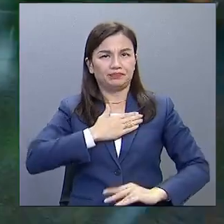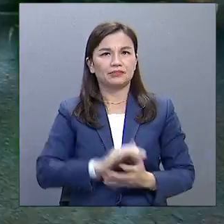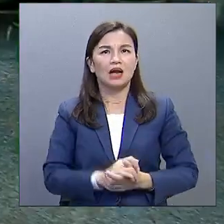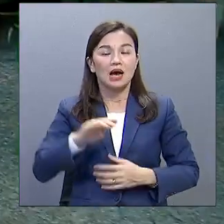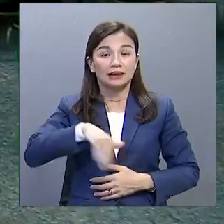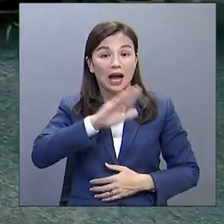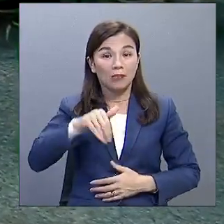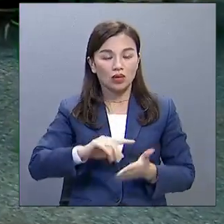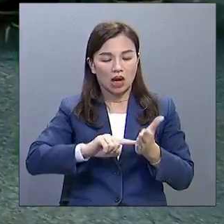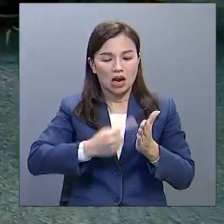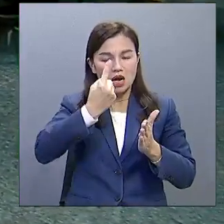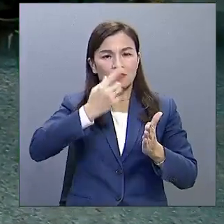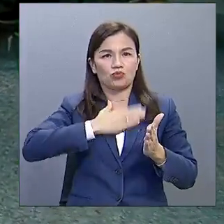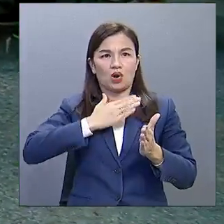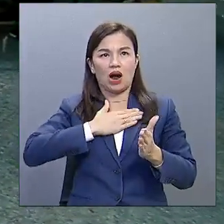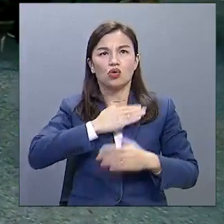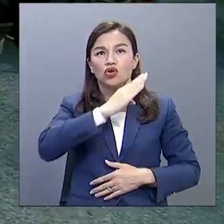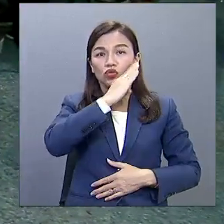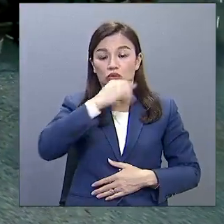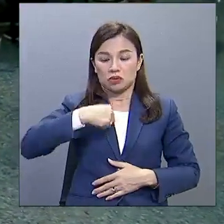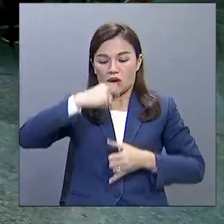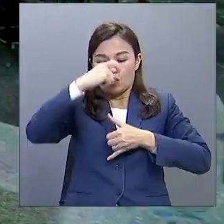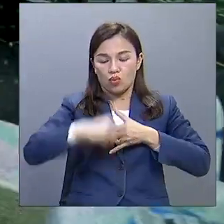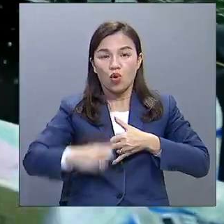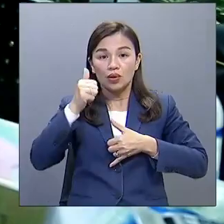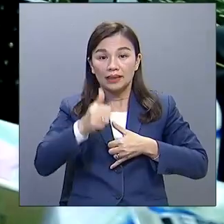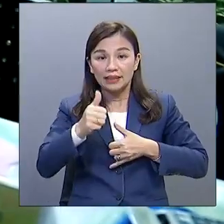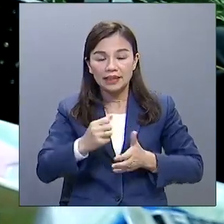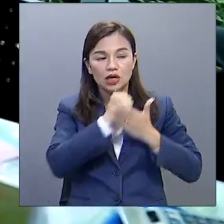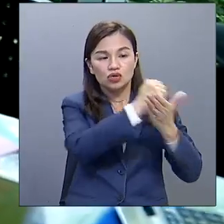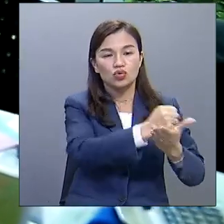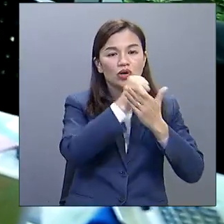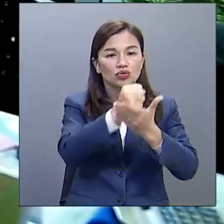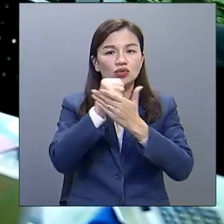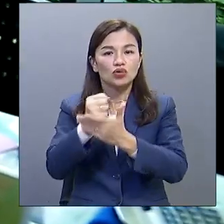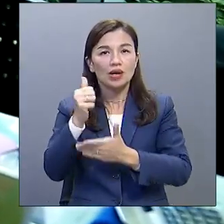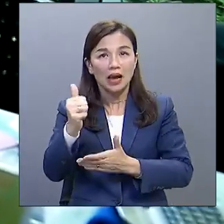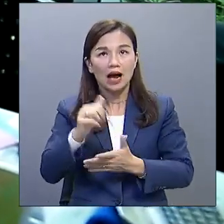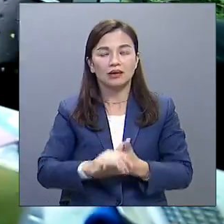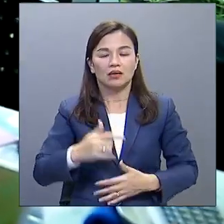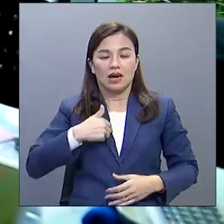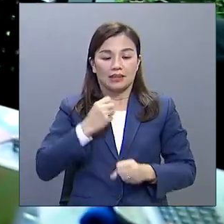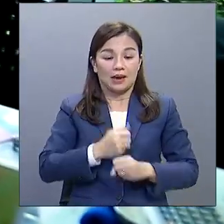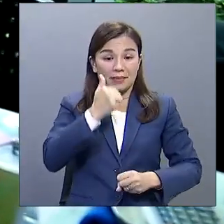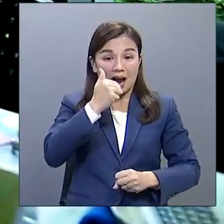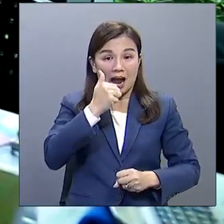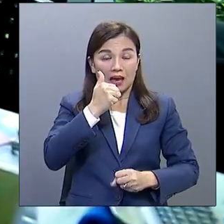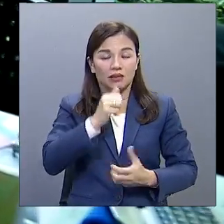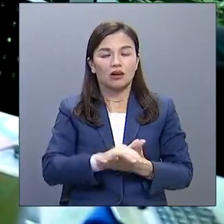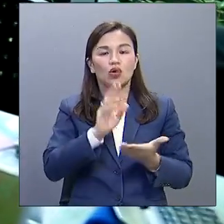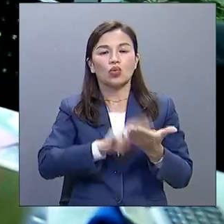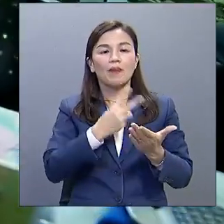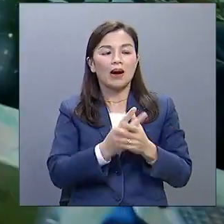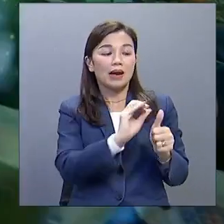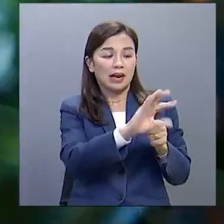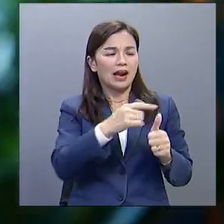ยมันต้องเริ่มต้นที่ตัวเราถ้าตัวเราทำได้ดีเราจะไปช่วยคนได้เยอะอย่างหมอที่พูดได้เต็มปากเต็มคำว่าหมอทำได้ไงหมอจะได้บอกคน